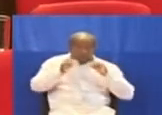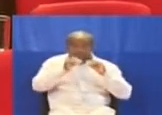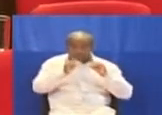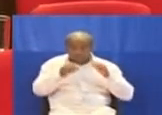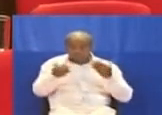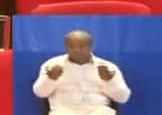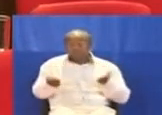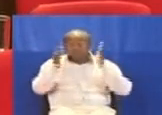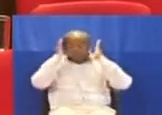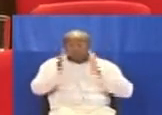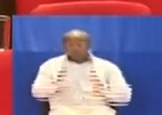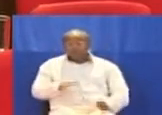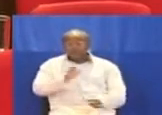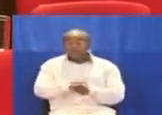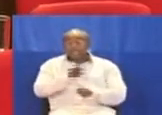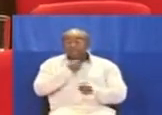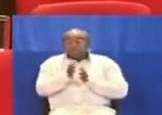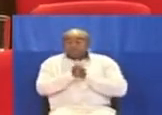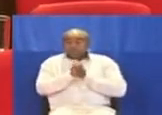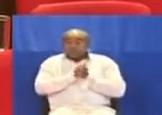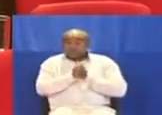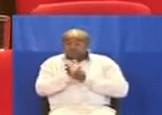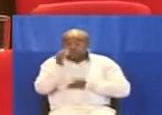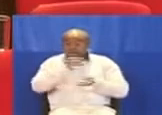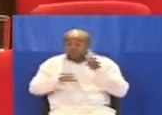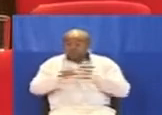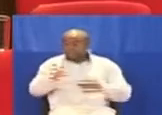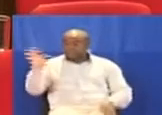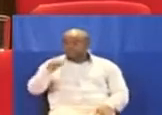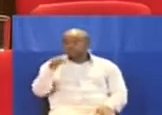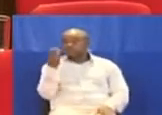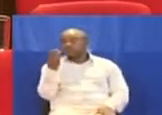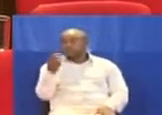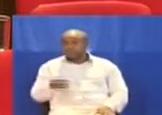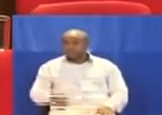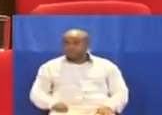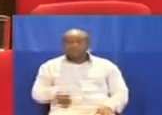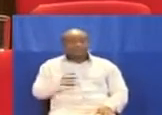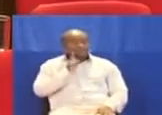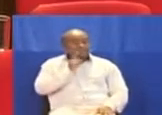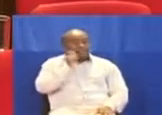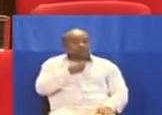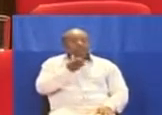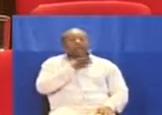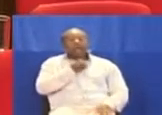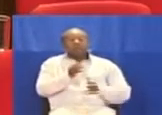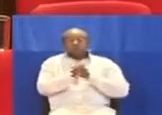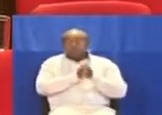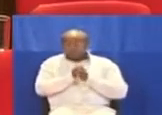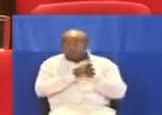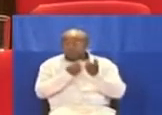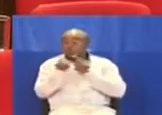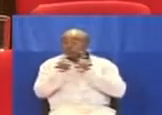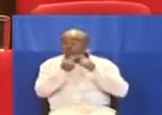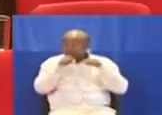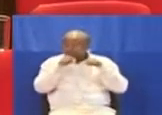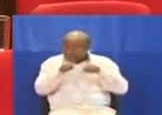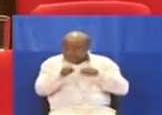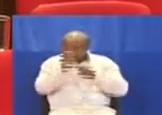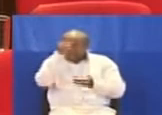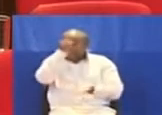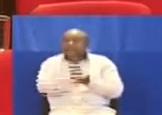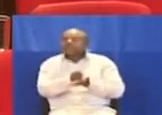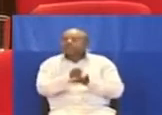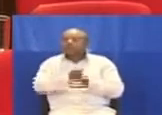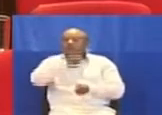wametamani azimio hili tulichangia hata kwa siku 3. Ni kiu ya kila mmoja tukeshe na azimio hili tulitendee